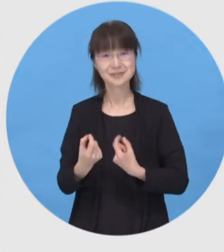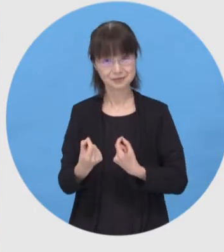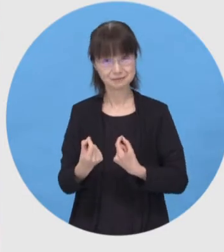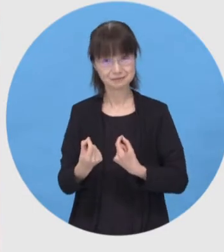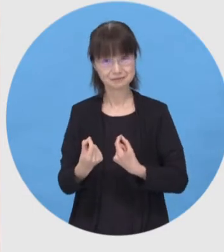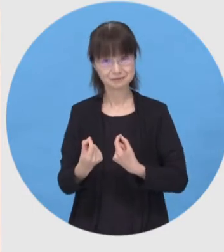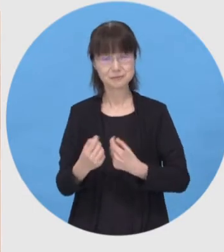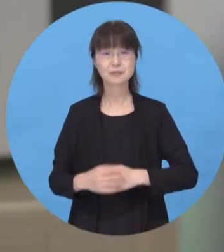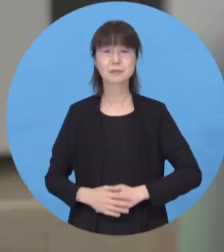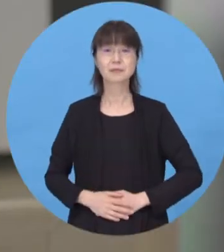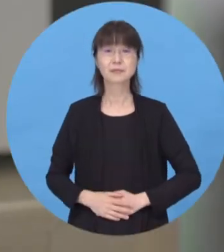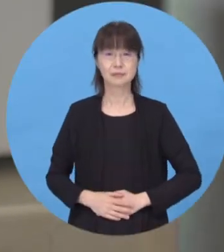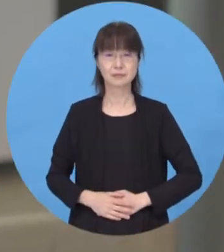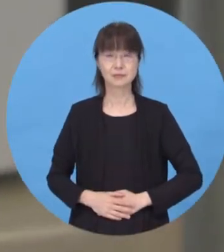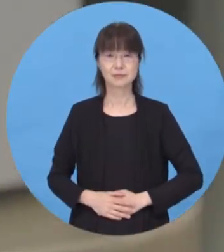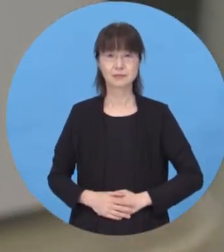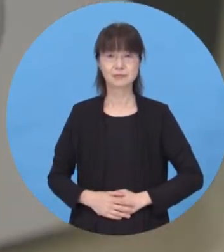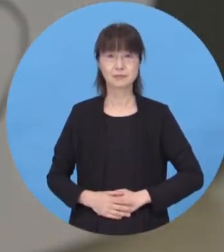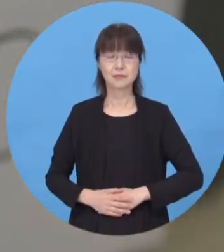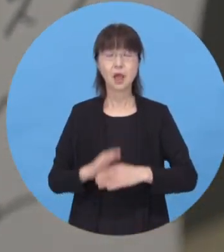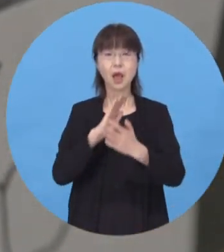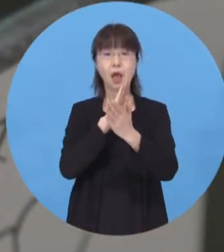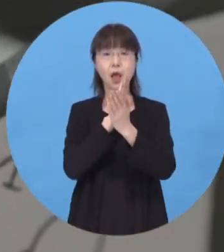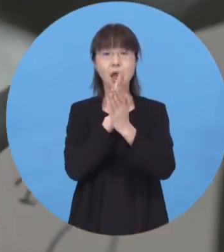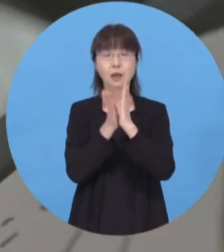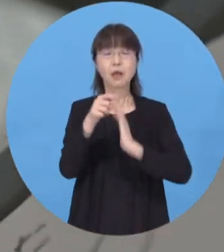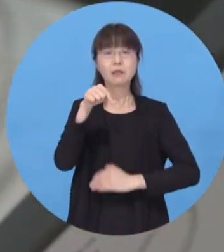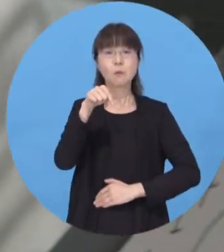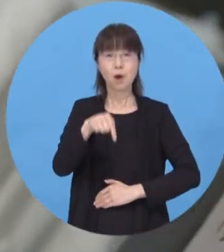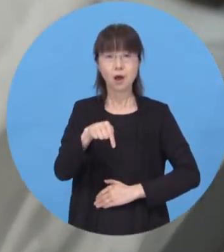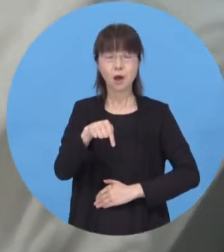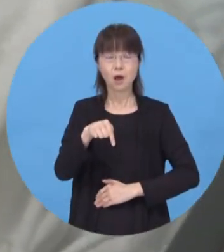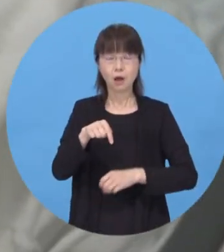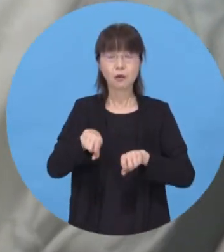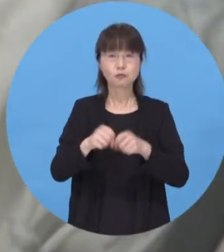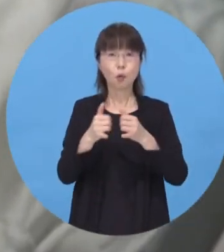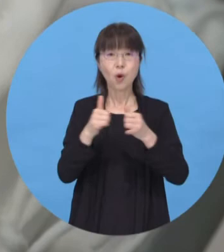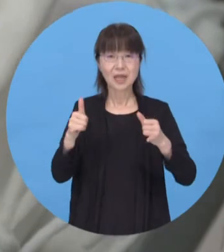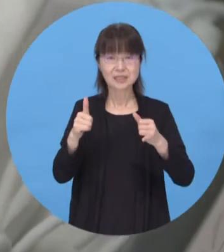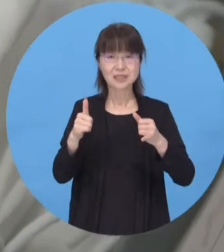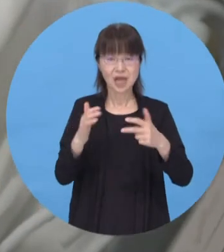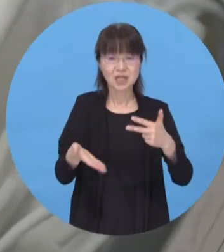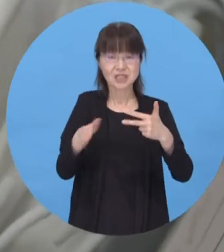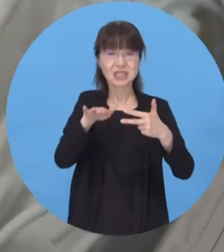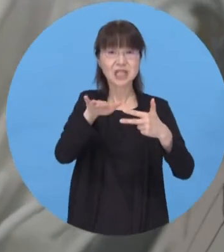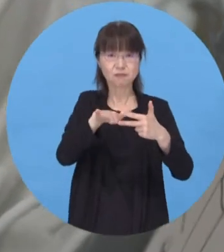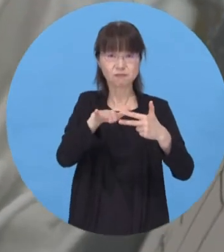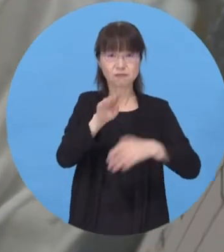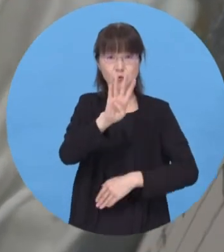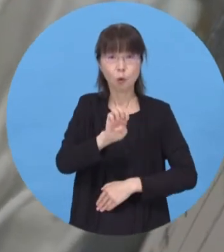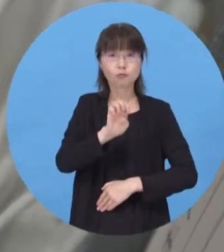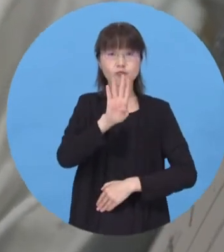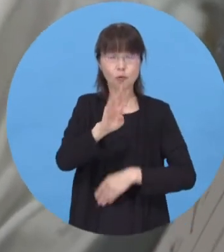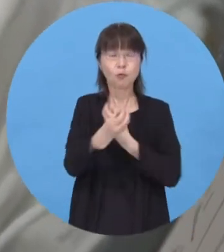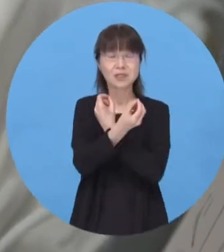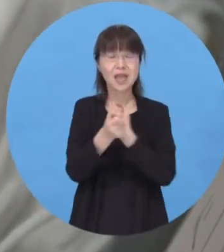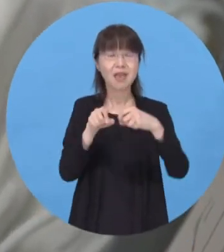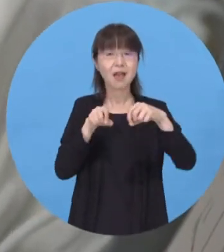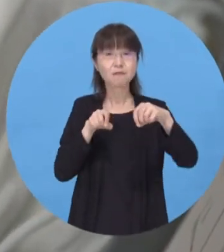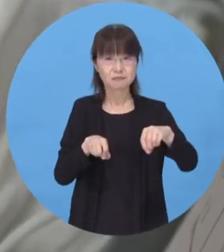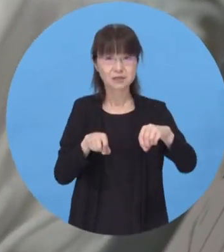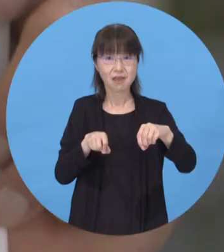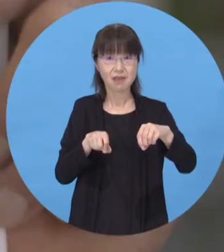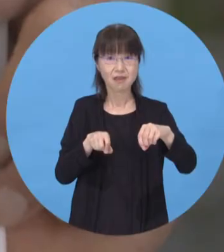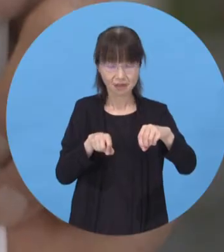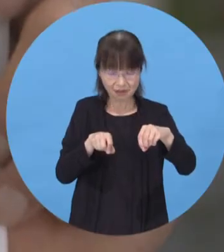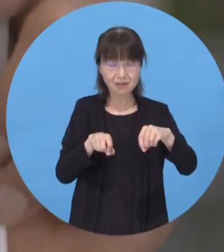では44の障害者就労支援施設と連携しておよそ2万7000枚を生産してもらい、それを県が買い上げて